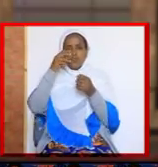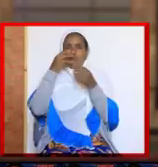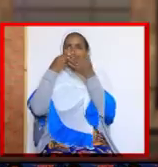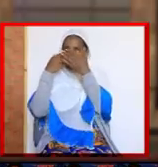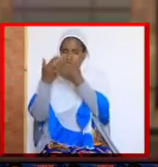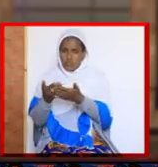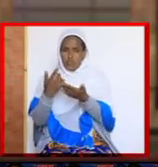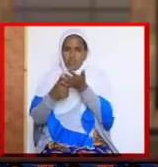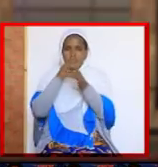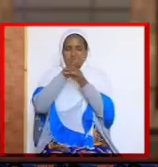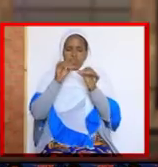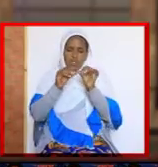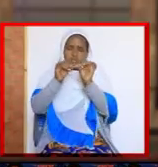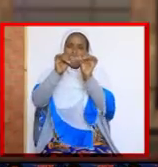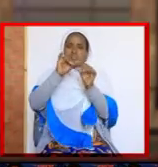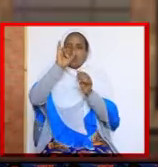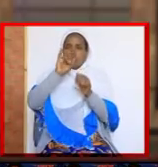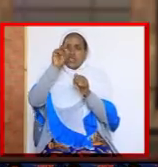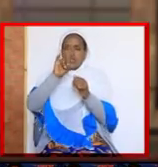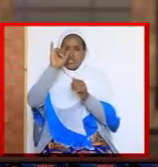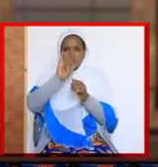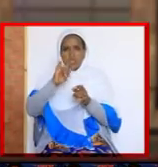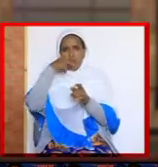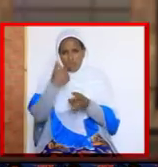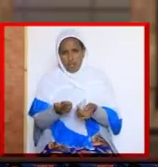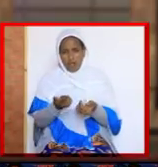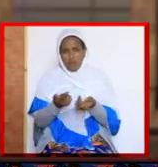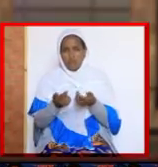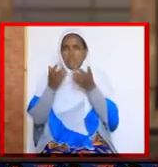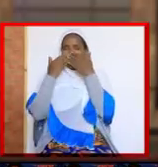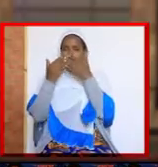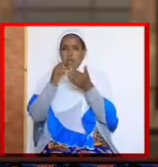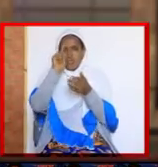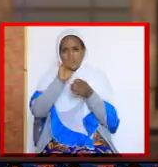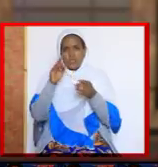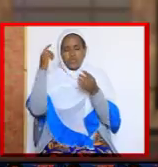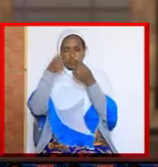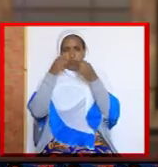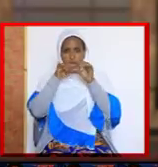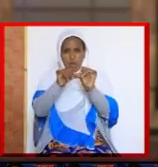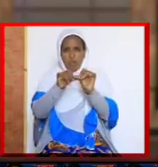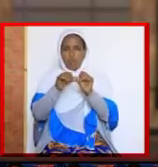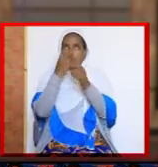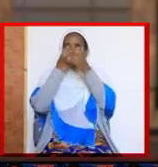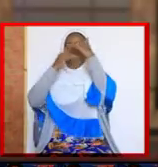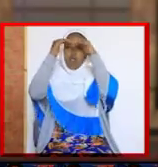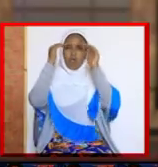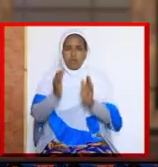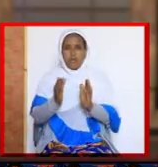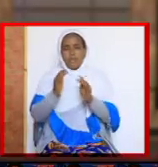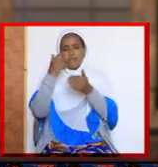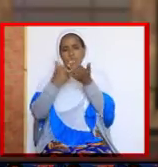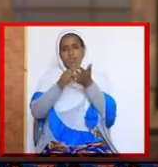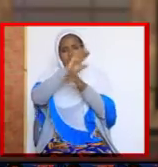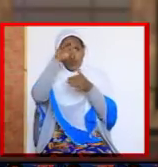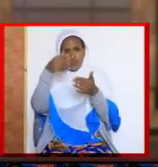ዘይሌቡ መወድስ አለ። ከዚያ እዝል ይቀጥልና ዘይዜ ይላል። ማህሌት ስብሐተ ነግህ እስመ ለዓለም አርያም ክብሪት